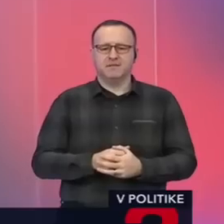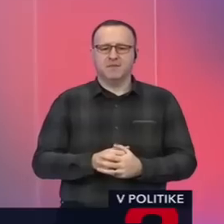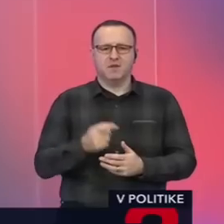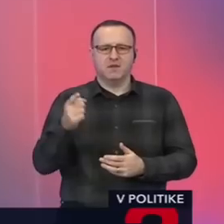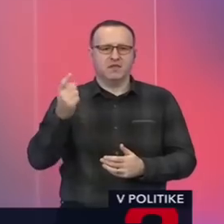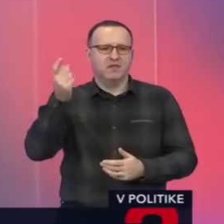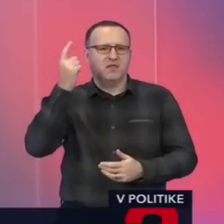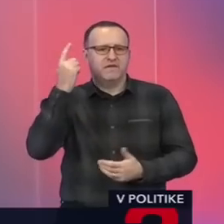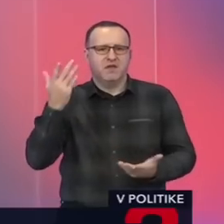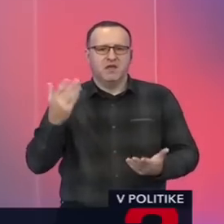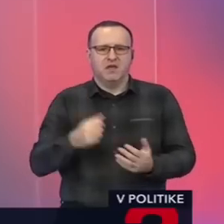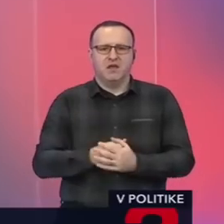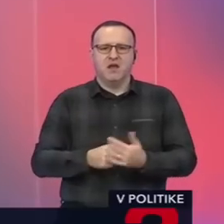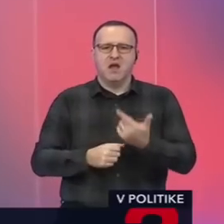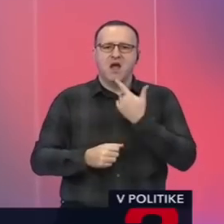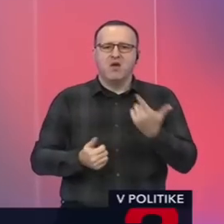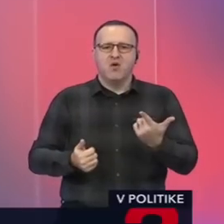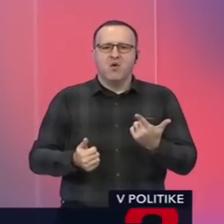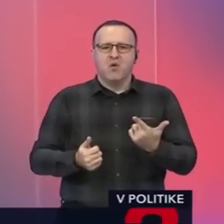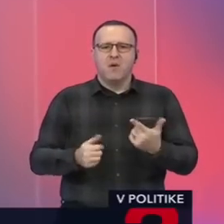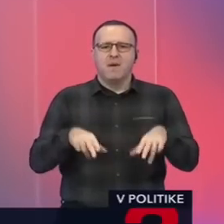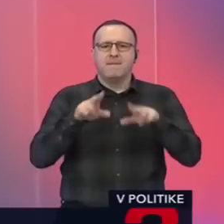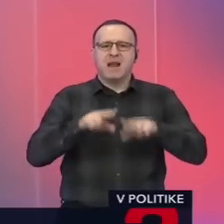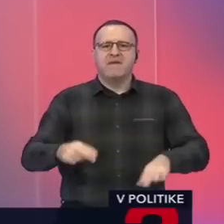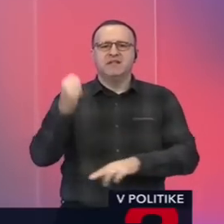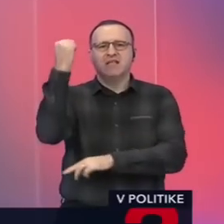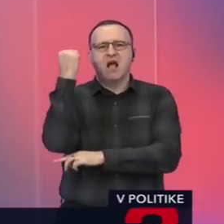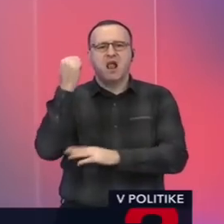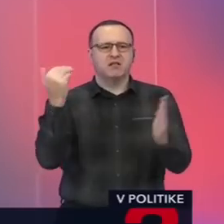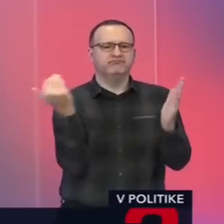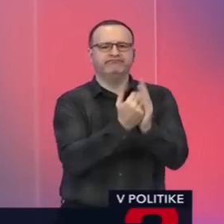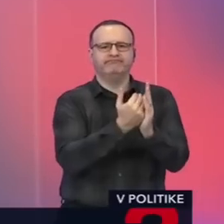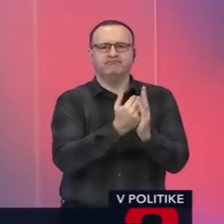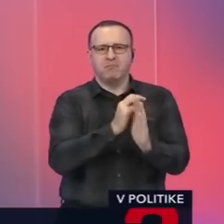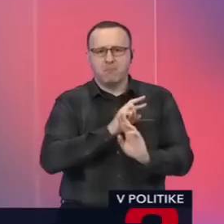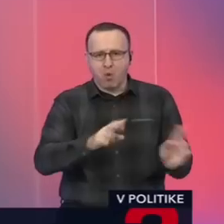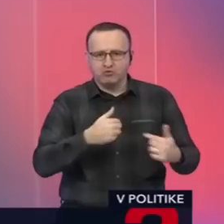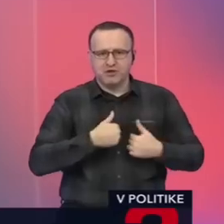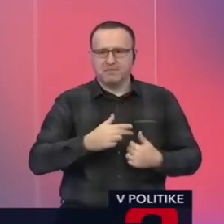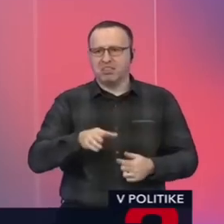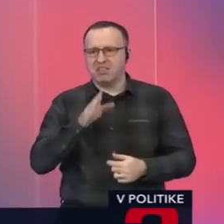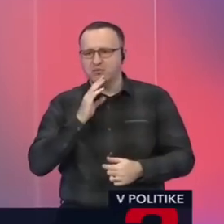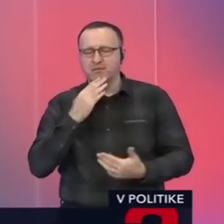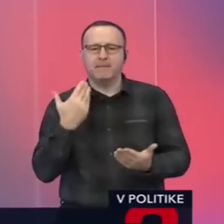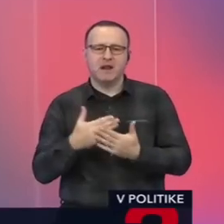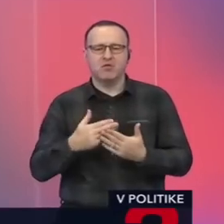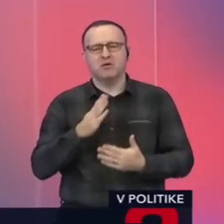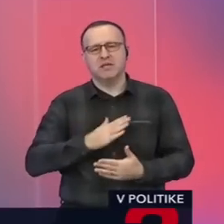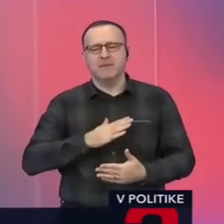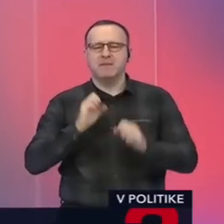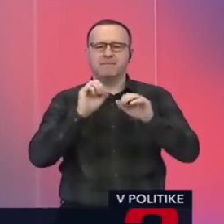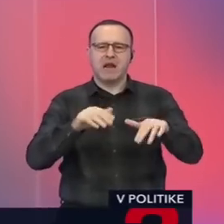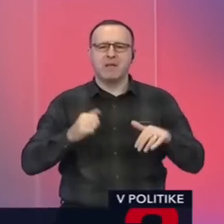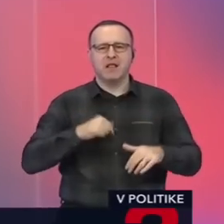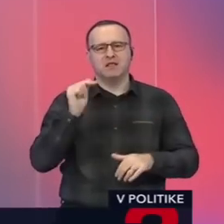nevedia teraz, aká tá ten právny základ je a preto sa chcú obrátiť na parlament s uznesením, na základe ktorého budú chcieť